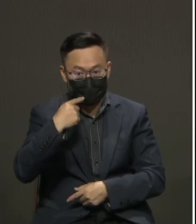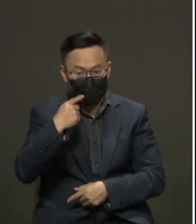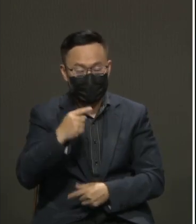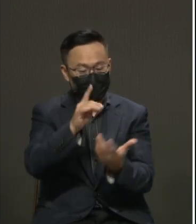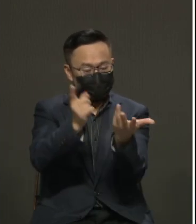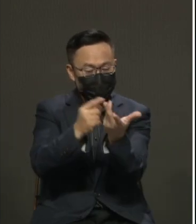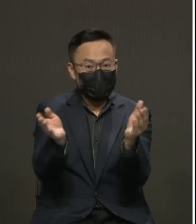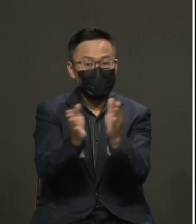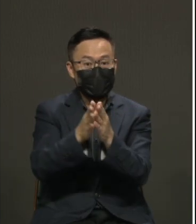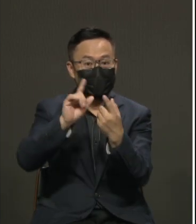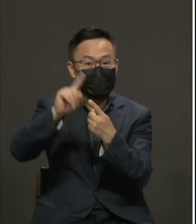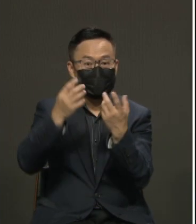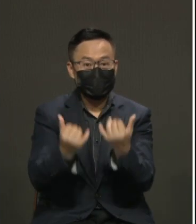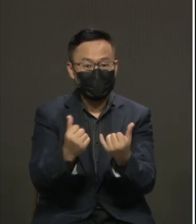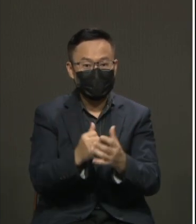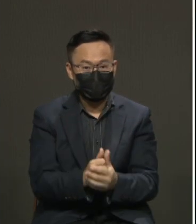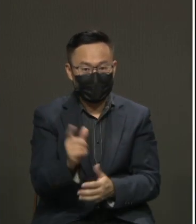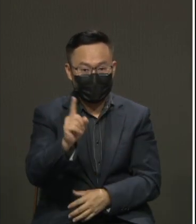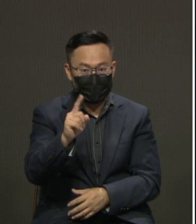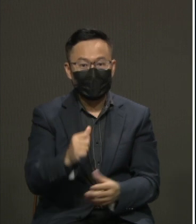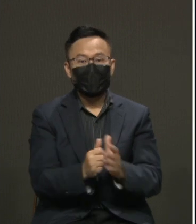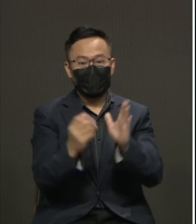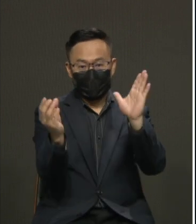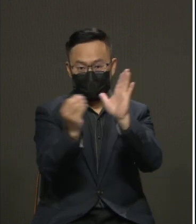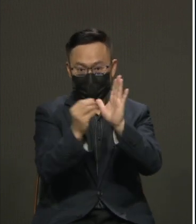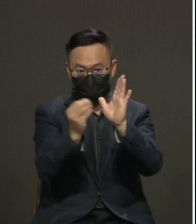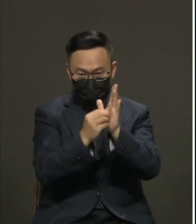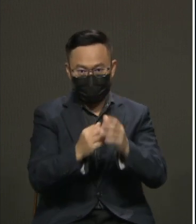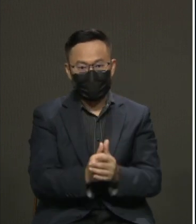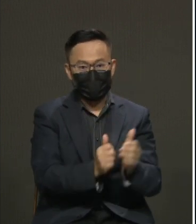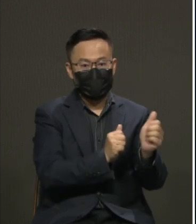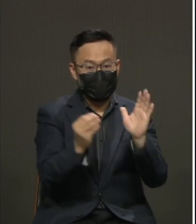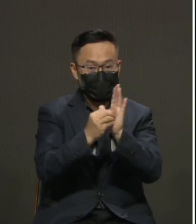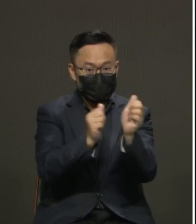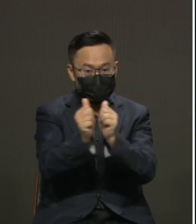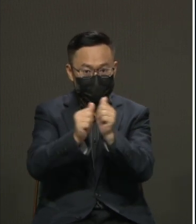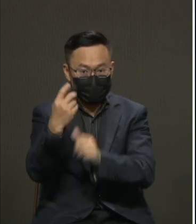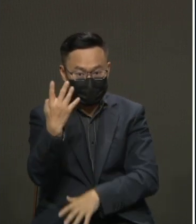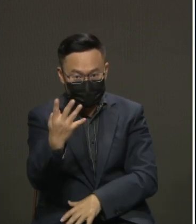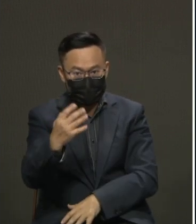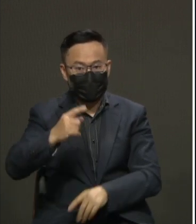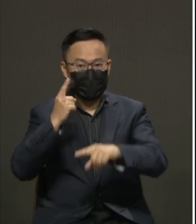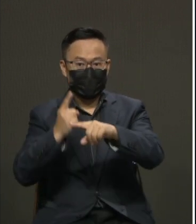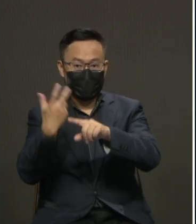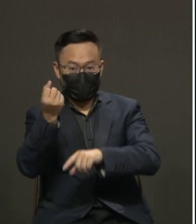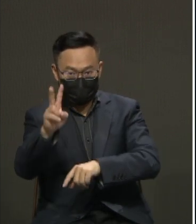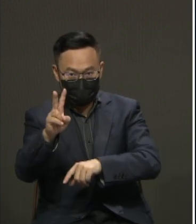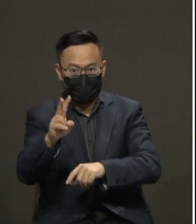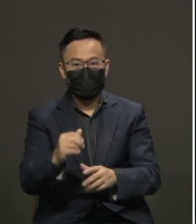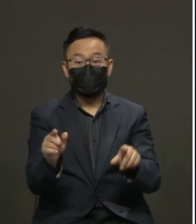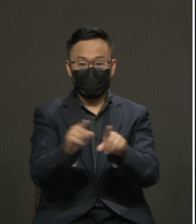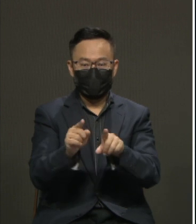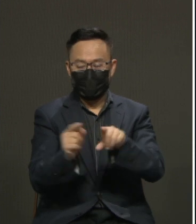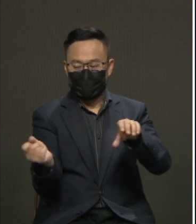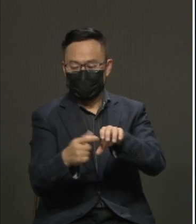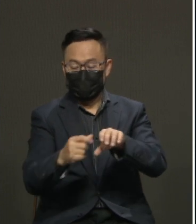ากเห็นจังเลย นี่ไง2ทีม2ทีมบนตารางคะแนนนะคะนี่ยังไม่แพ้ใครเลยนะทั้ง2ทั้ง4นัดที่ผ่าน